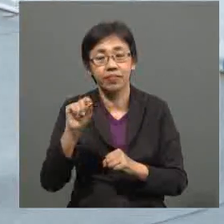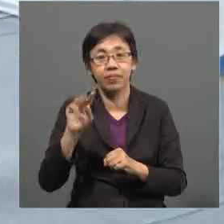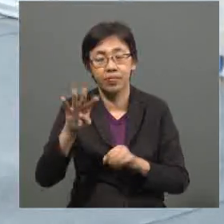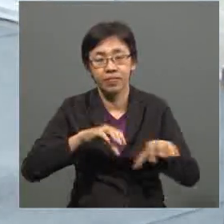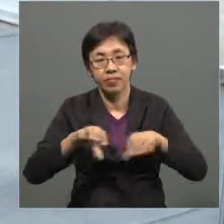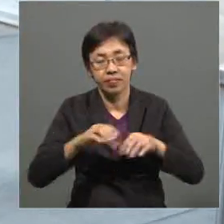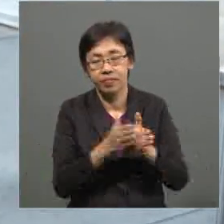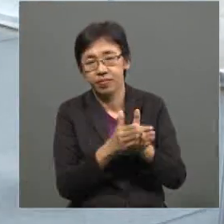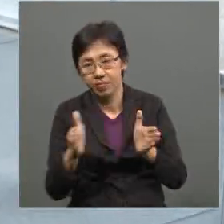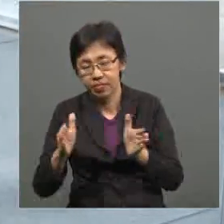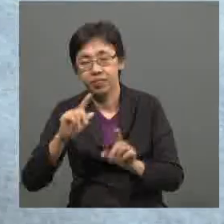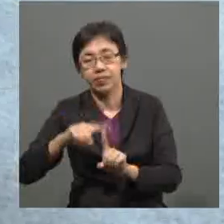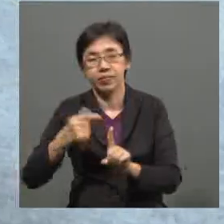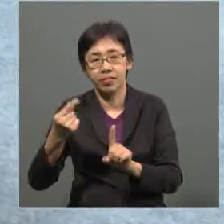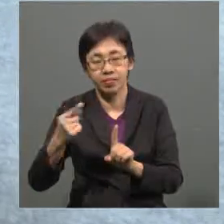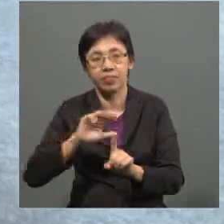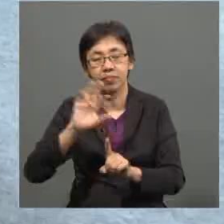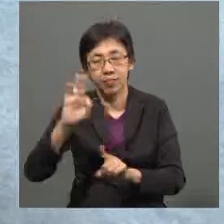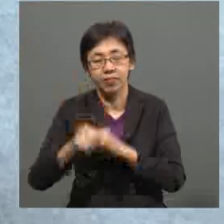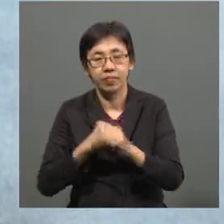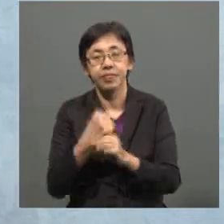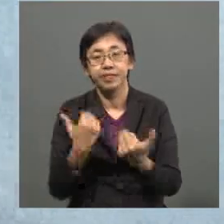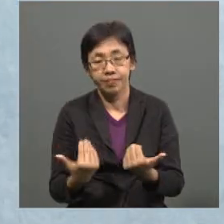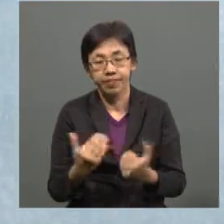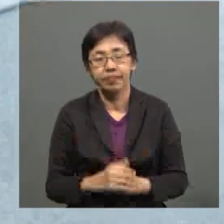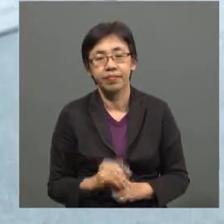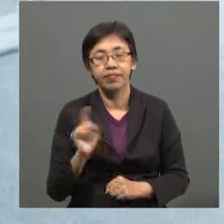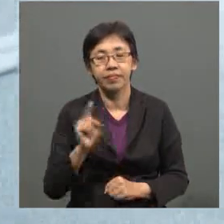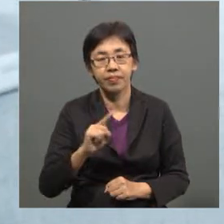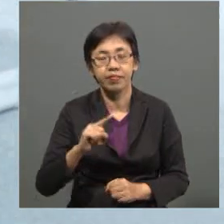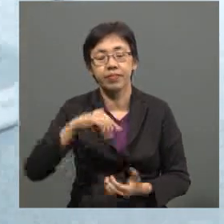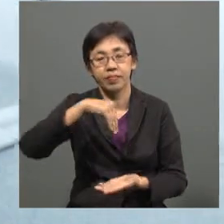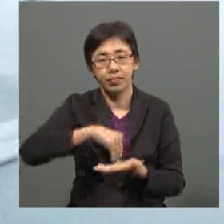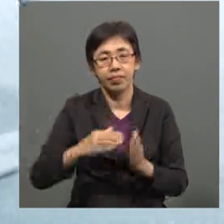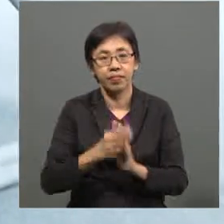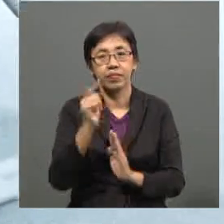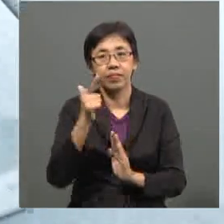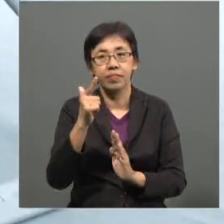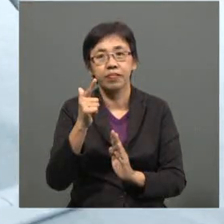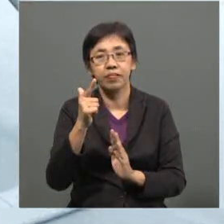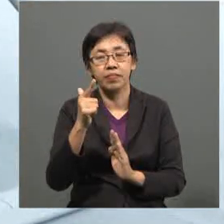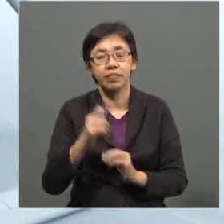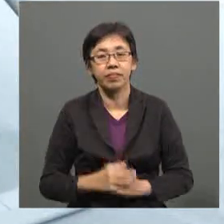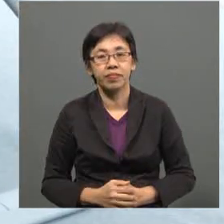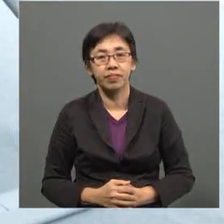จัดไปจนถึงวันที่9พฤศจิกายนนี้นะครับณศูนย์การประชุมแห่งชาติเศรษฐกิจครับ